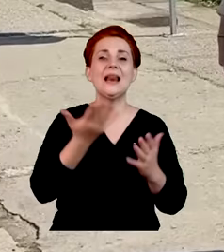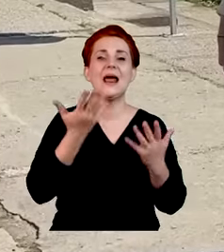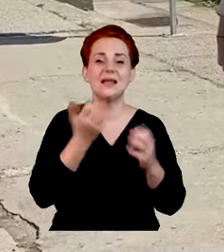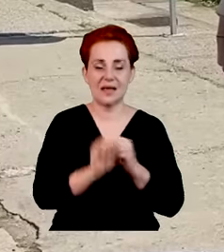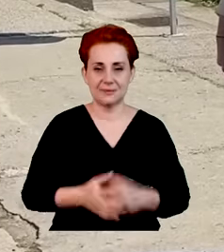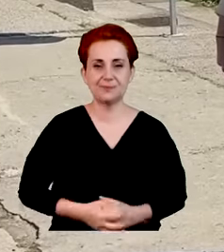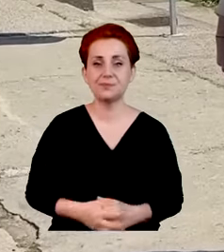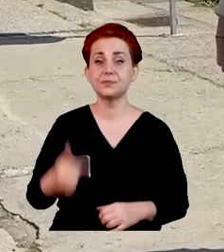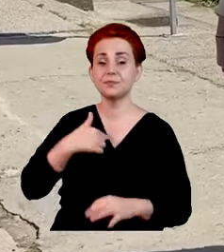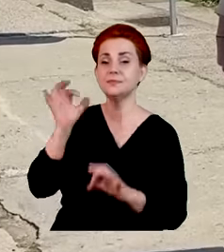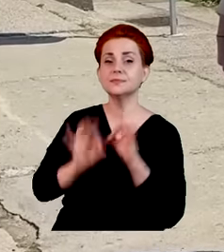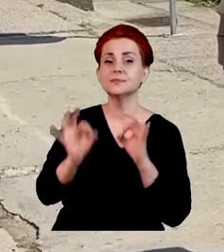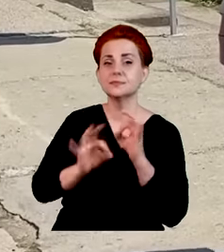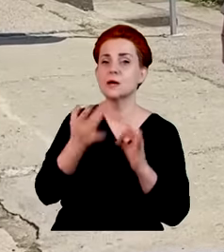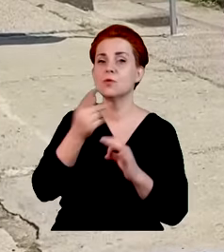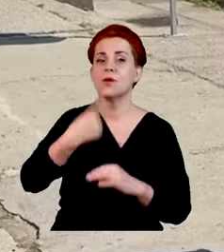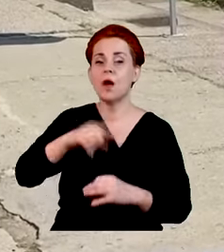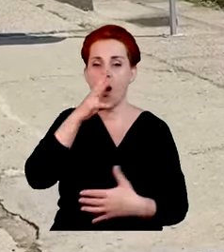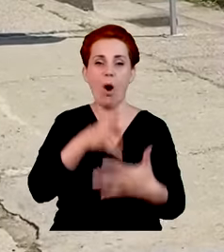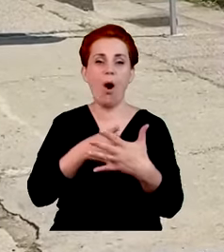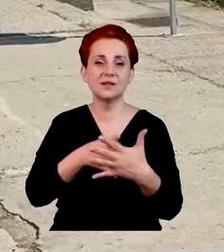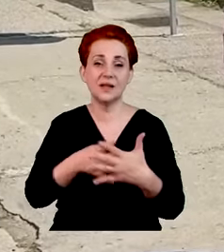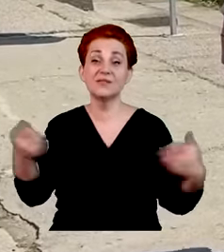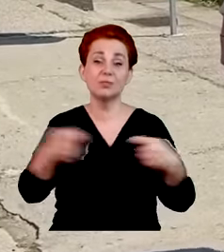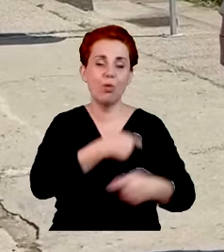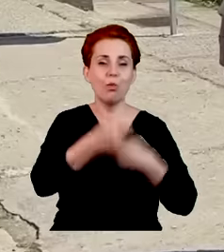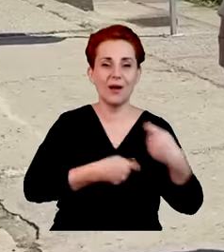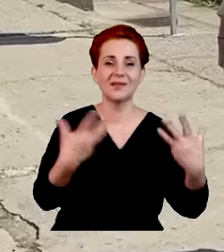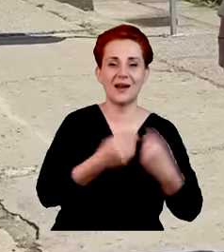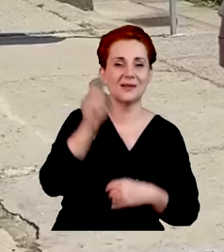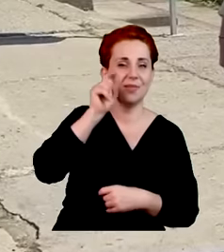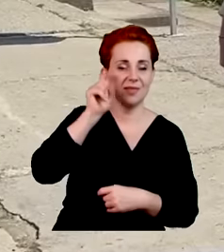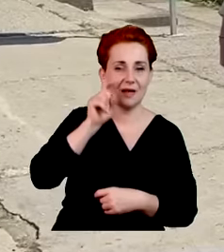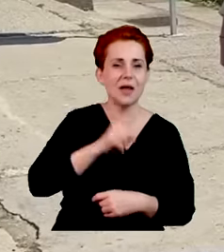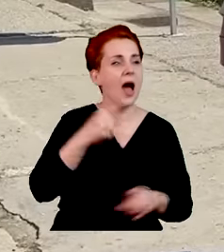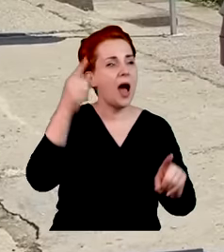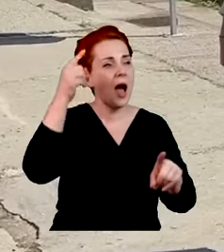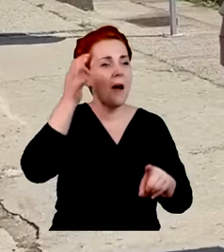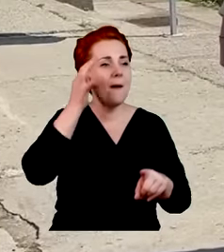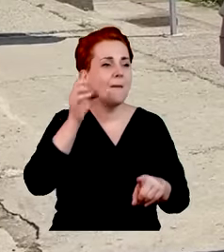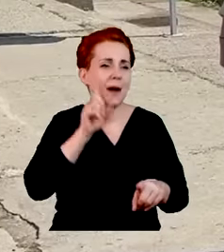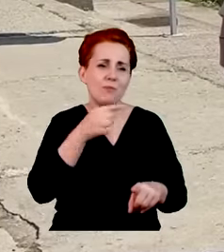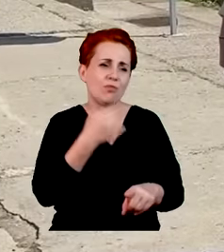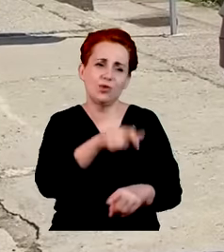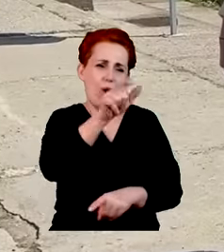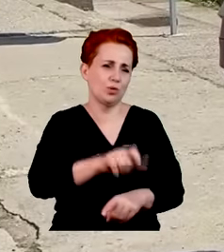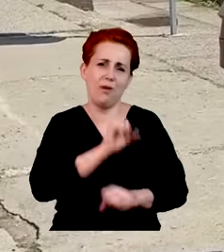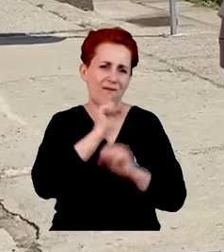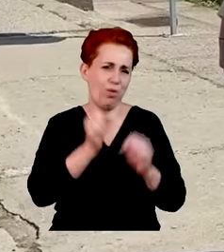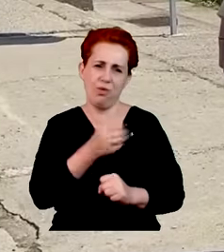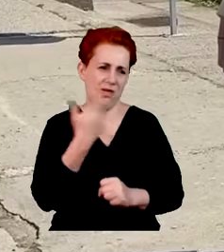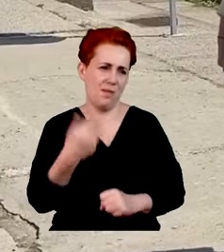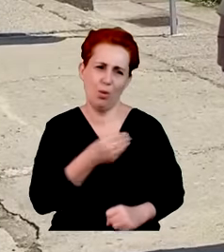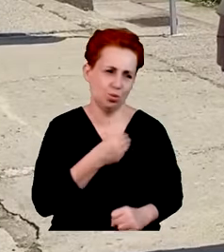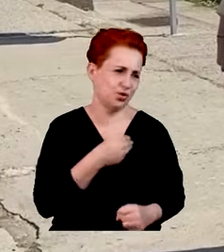szacunkach polskich służb ocenach polskich służb i współpracy z Niemcami przywołuje pan nazwisko osoby która jest kompletnie niewiarygodna chodzi po dachach w związku z